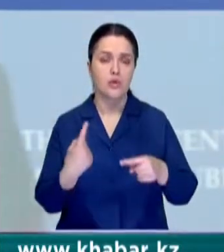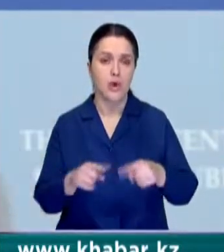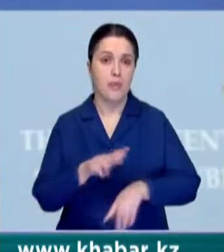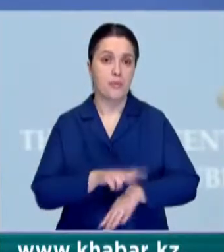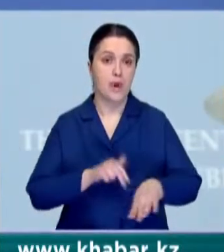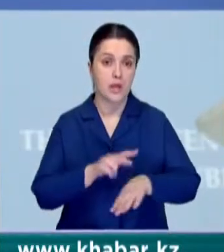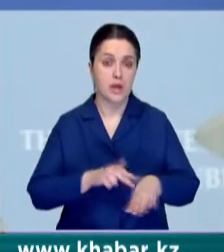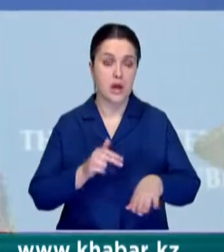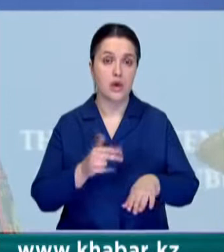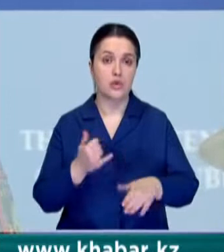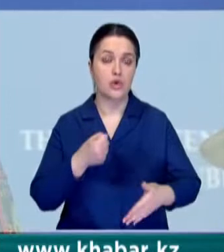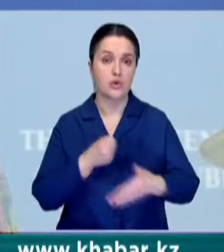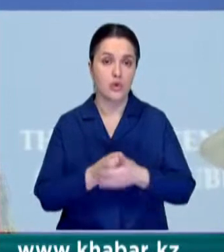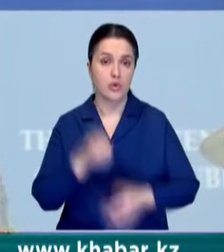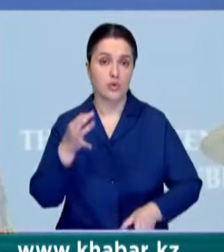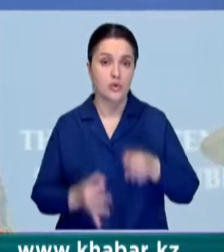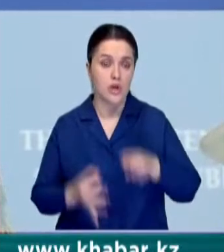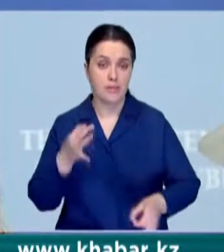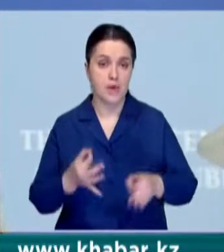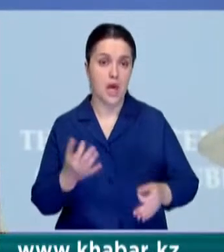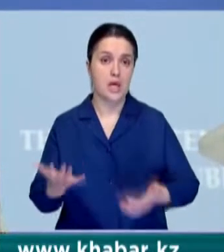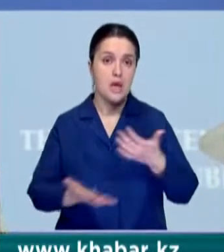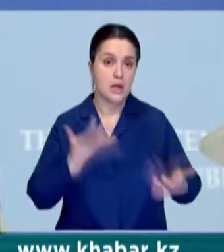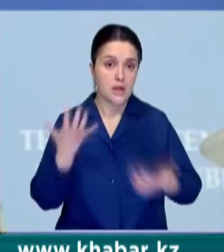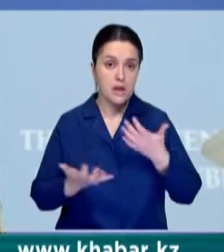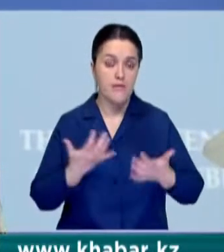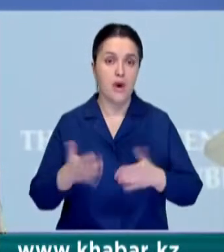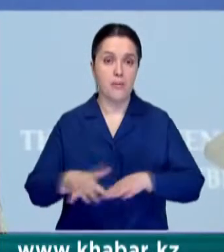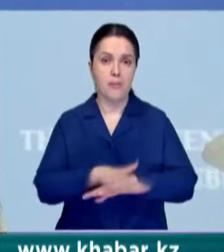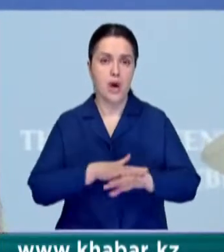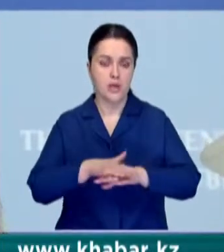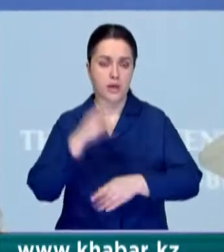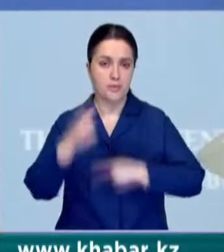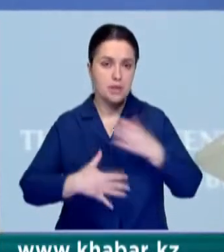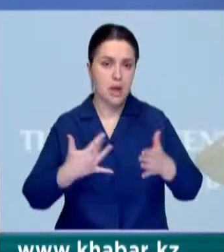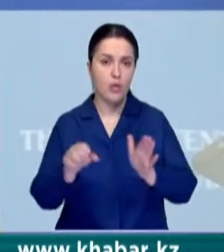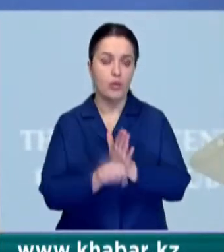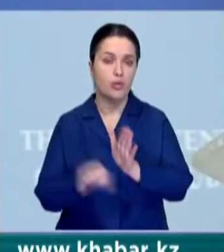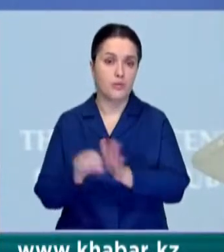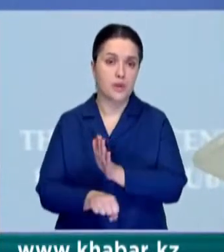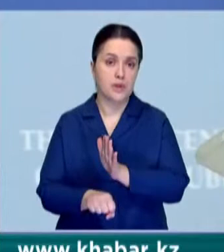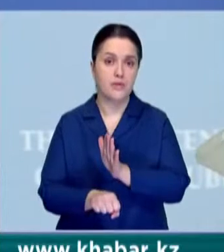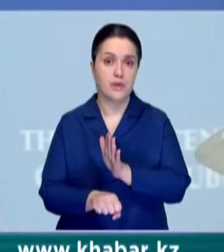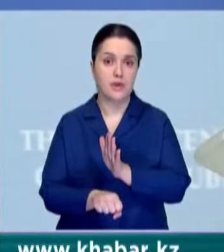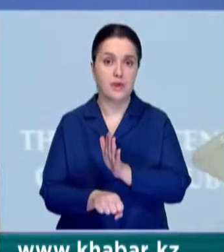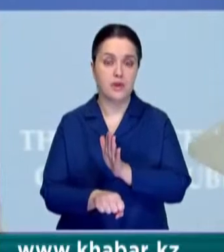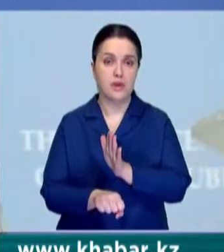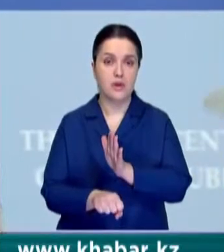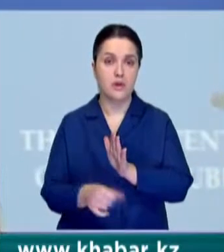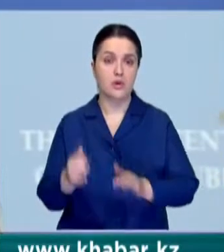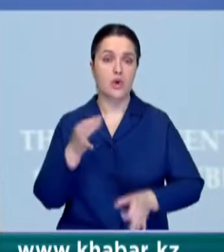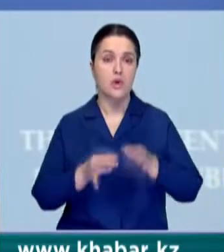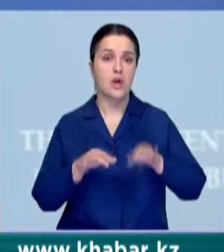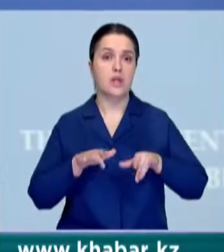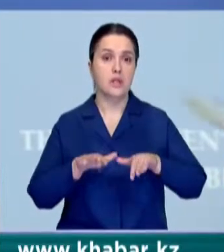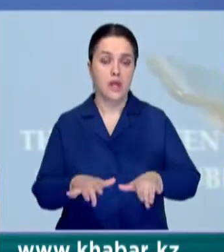органов проводится досудебное расследование по массовым беспорядкам, по убийствам, весь ряд озвученных мною уголовных дел